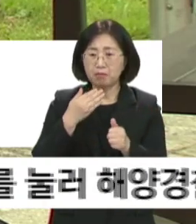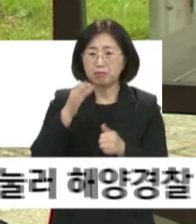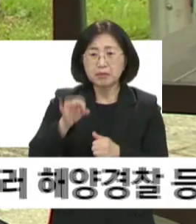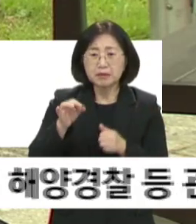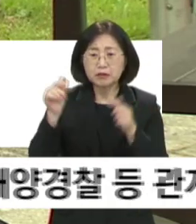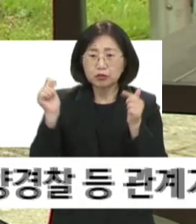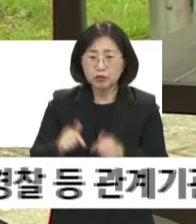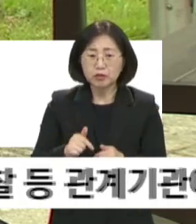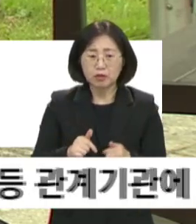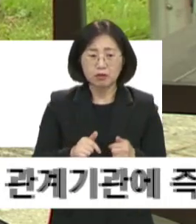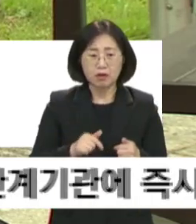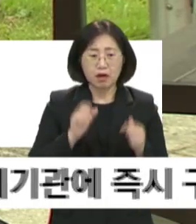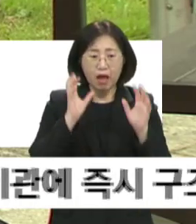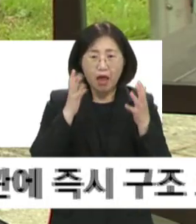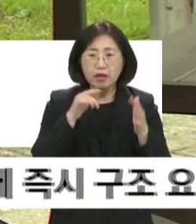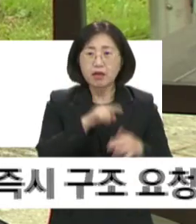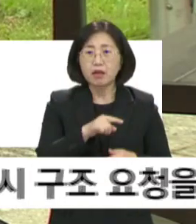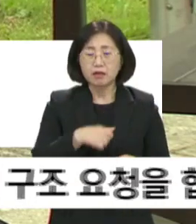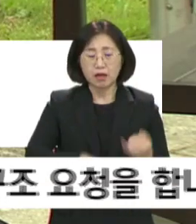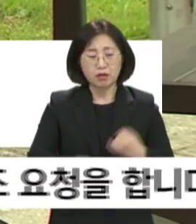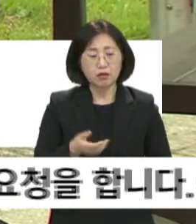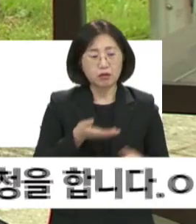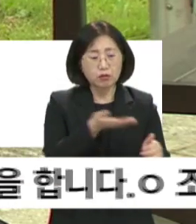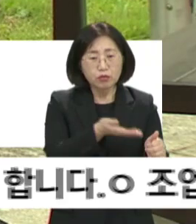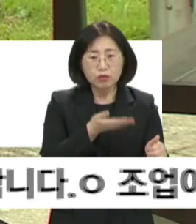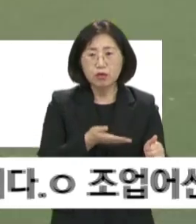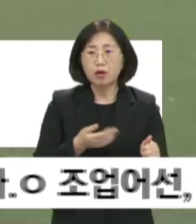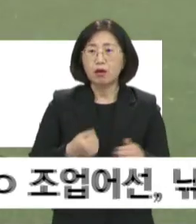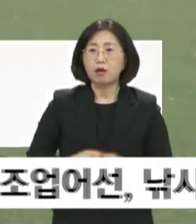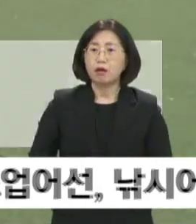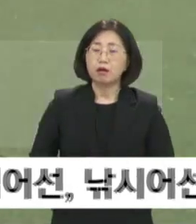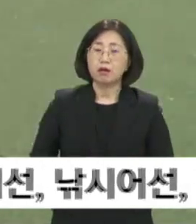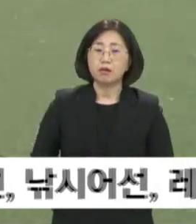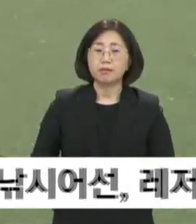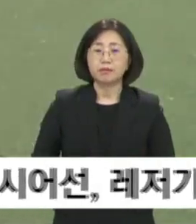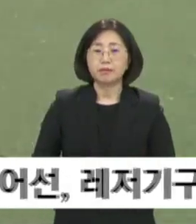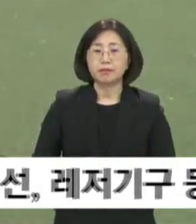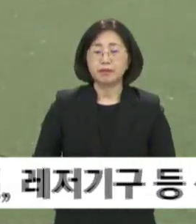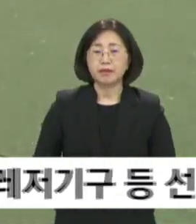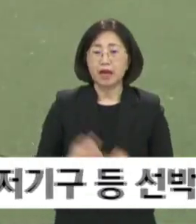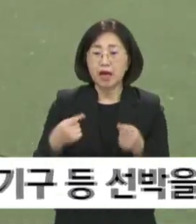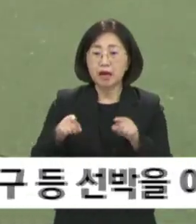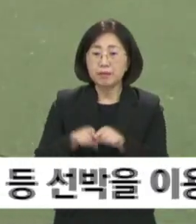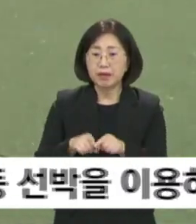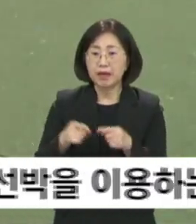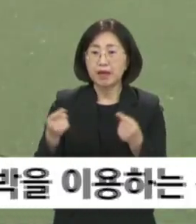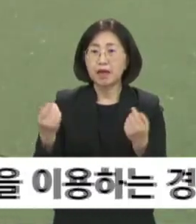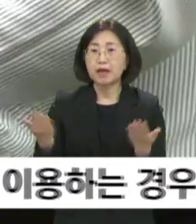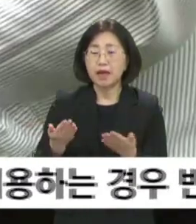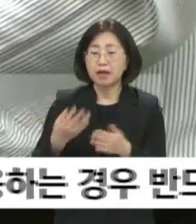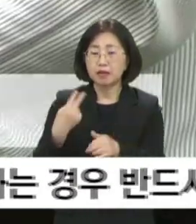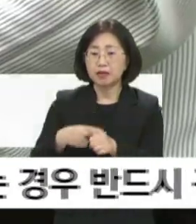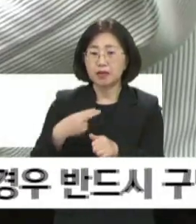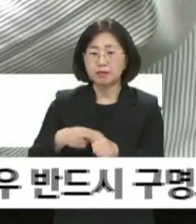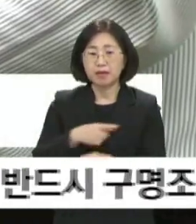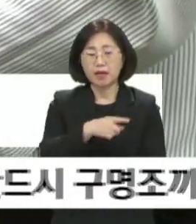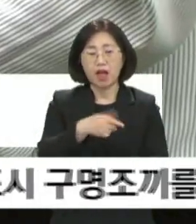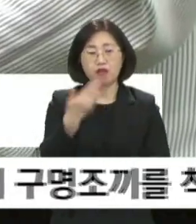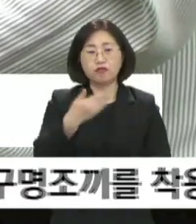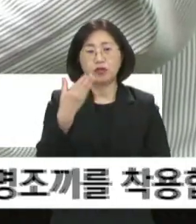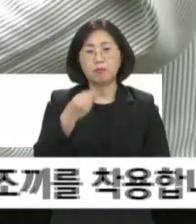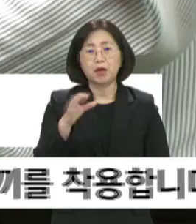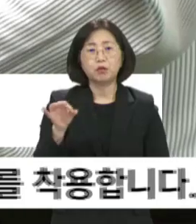것도 해주고 그러고 생활하고 있어. 함께 근무한 또 다른 교사도 원장에게서 9천만 원 넘는